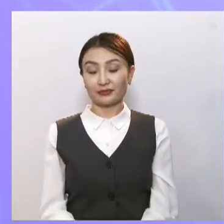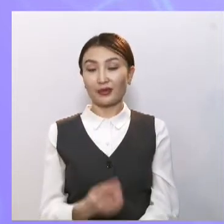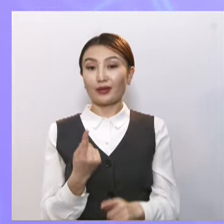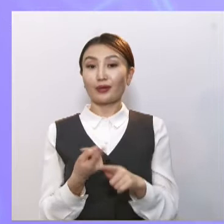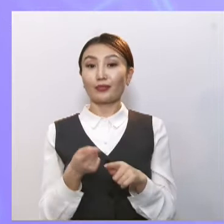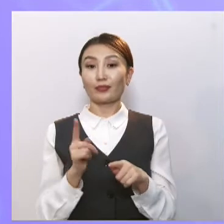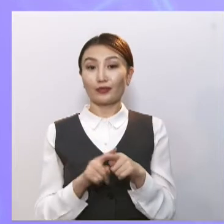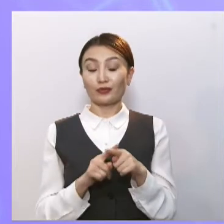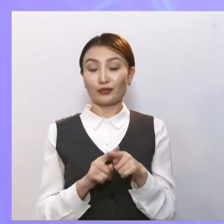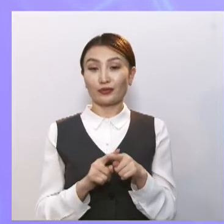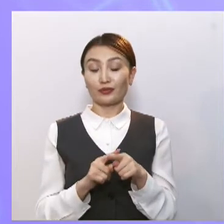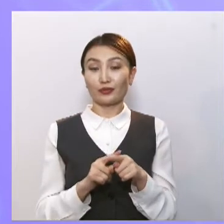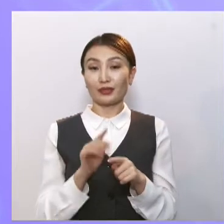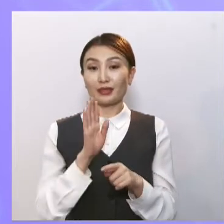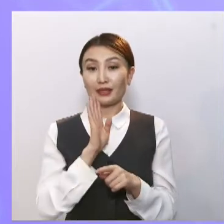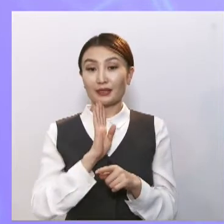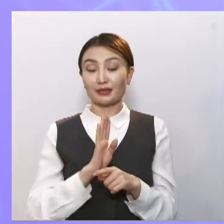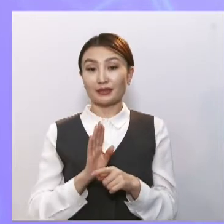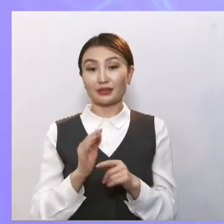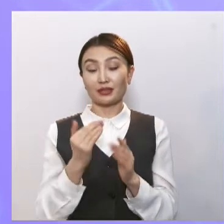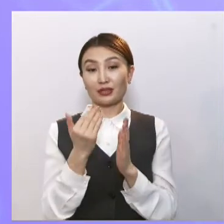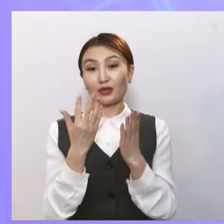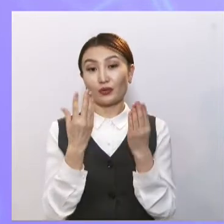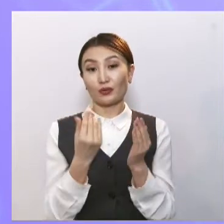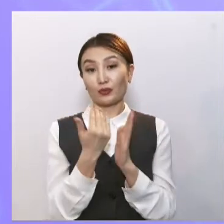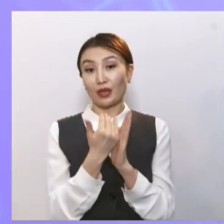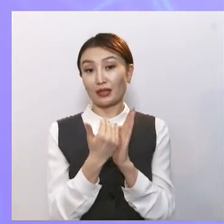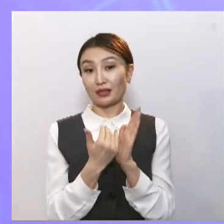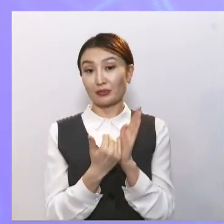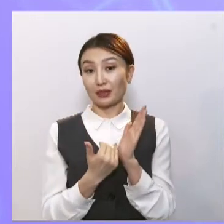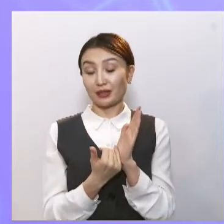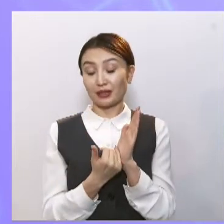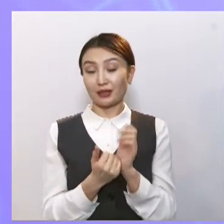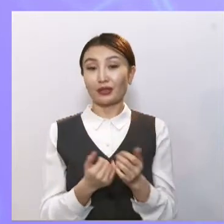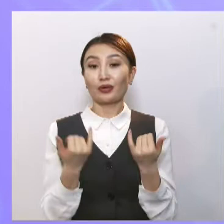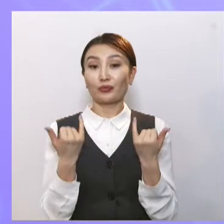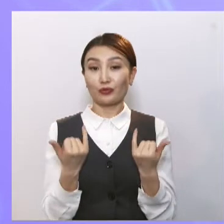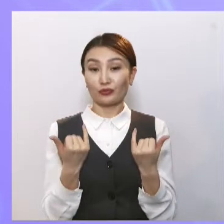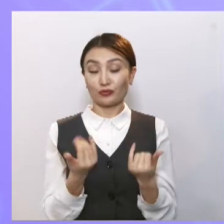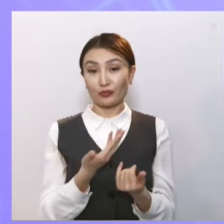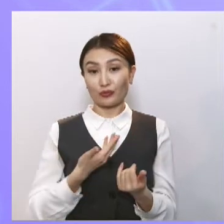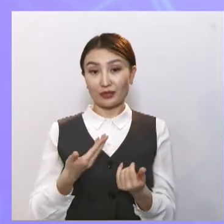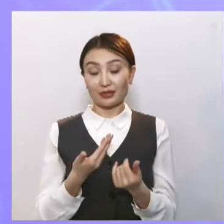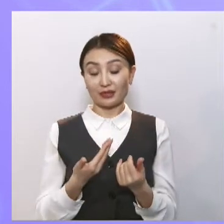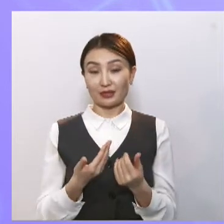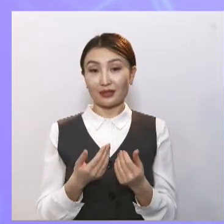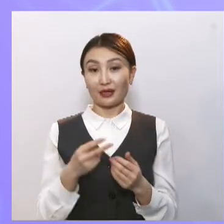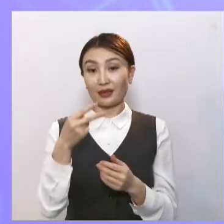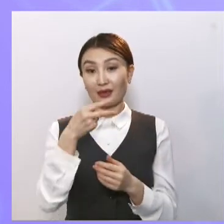Бул окуучу кыздын күн тартиби. Бүгүнкү биздин